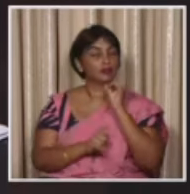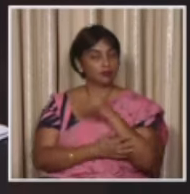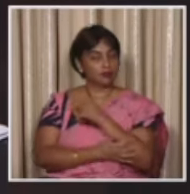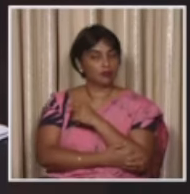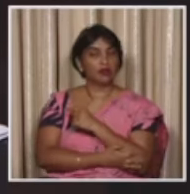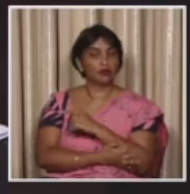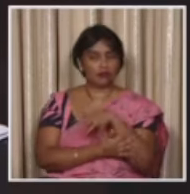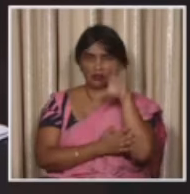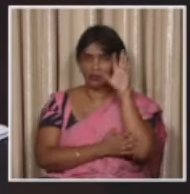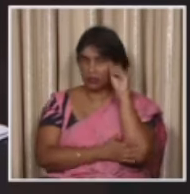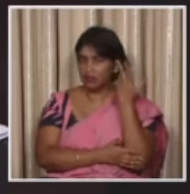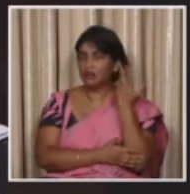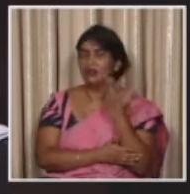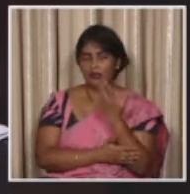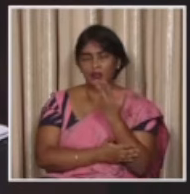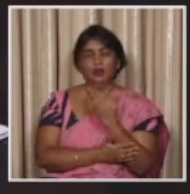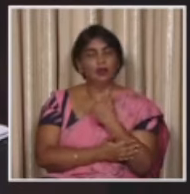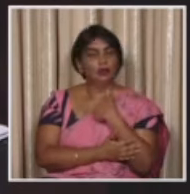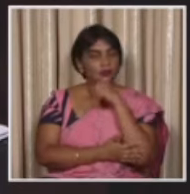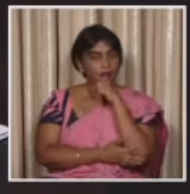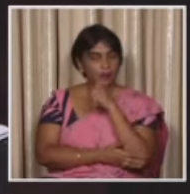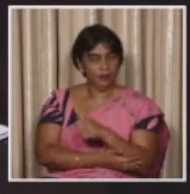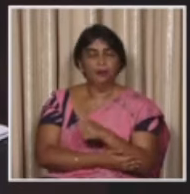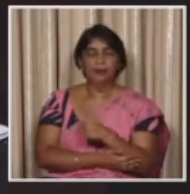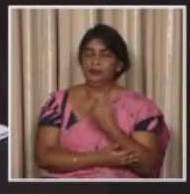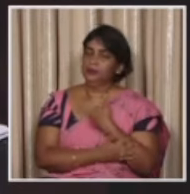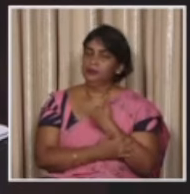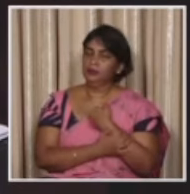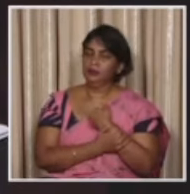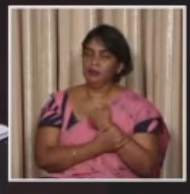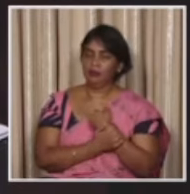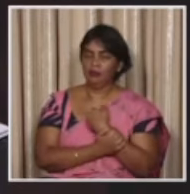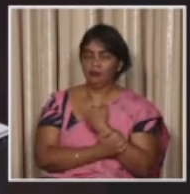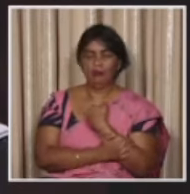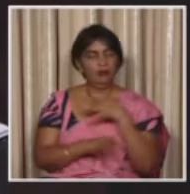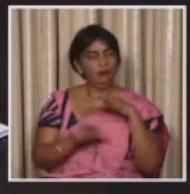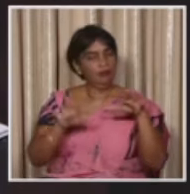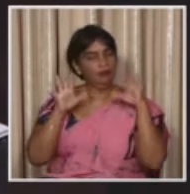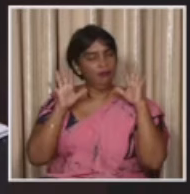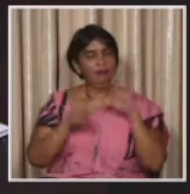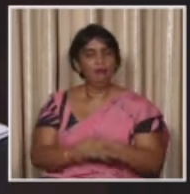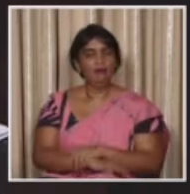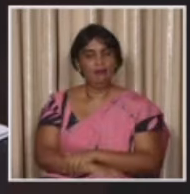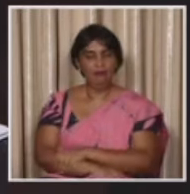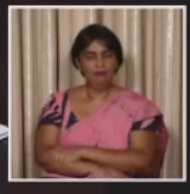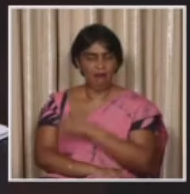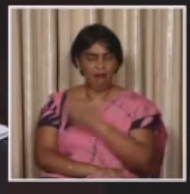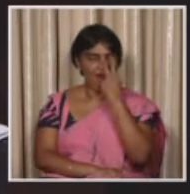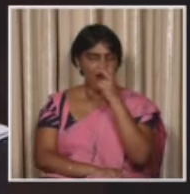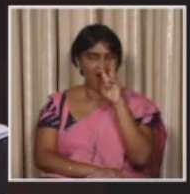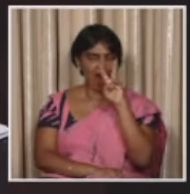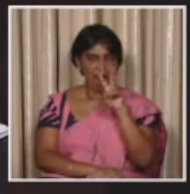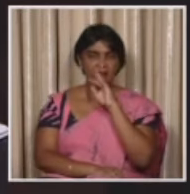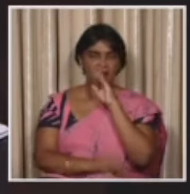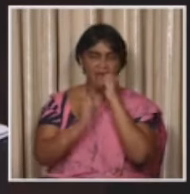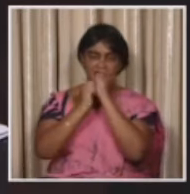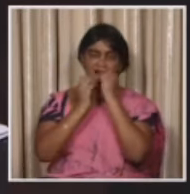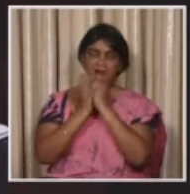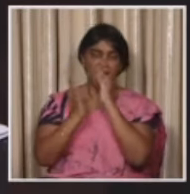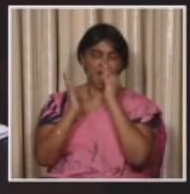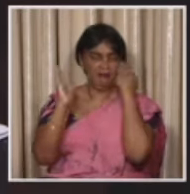ජනාධිපතිවරයාට නොතේරීම ගැන ඇත්තටම අපි පුදුම වෙනවා. මොකද 2002